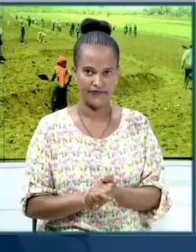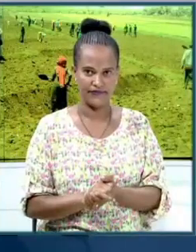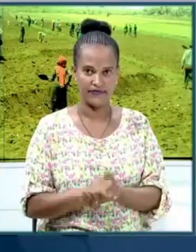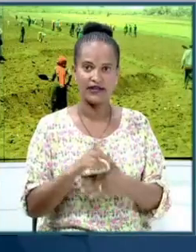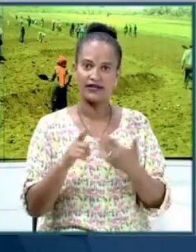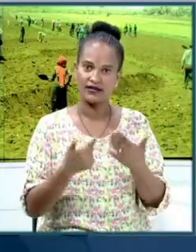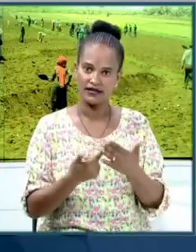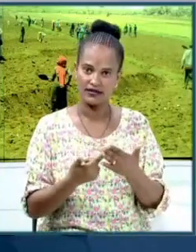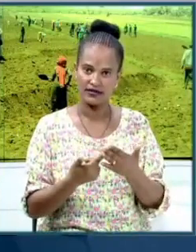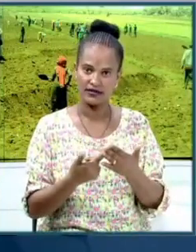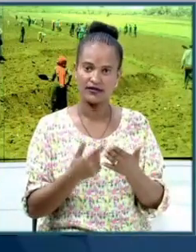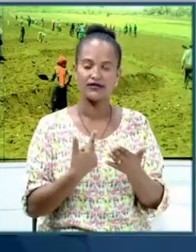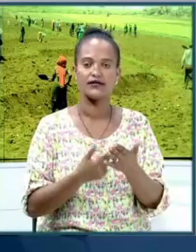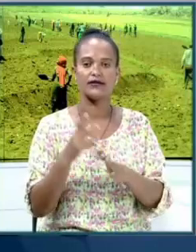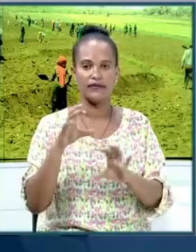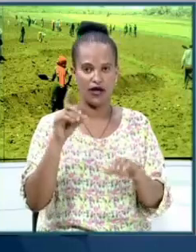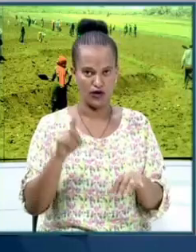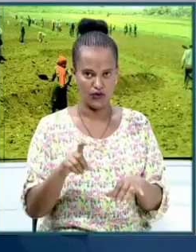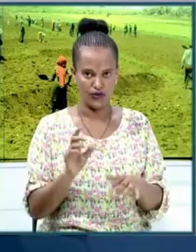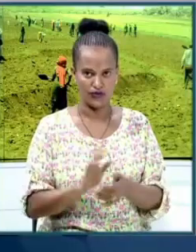ስለዚ ንትግራይ ክረክብ ኣለዎም።